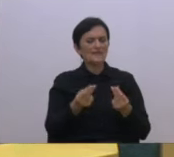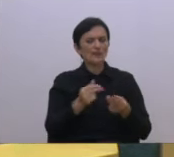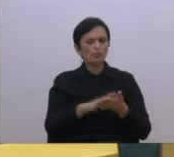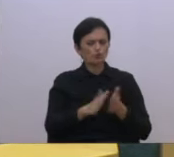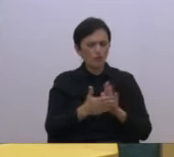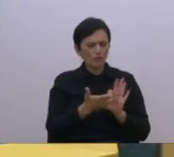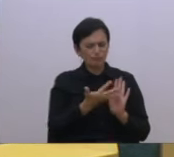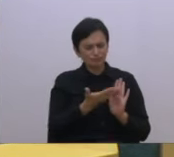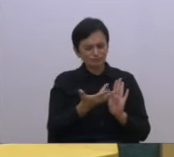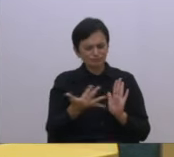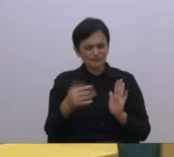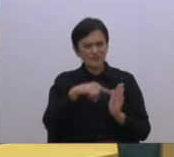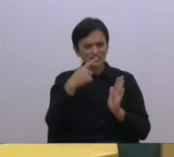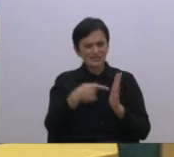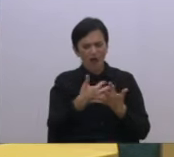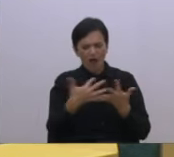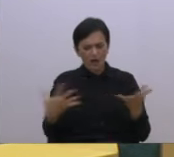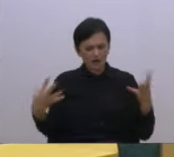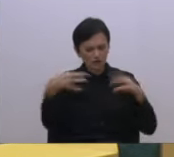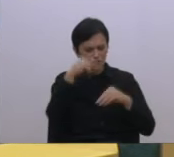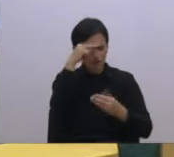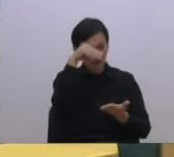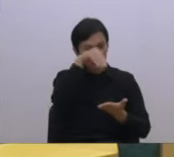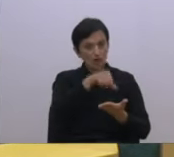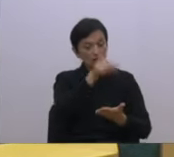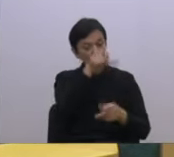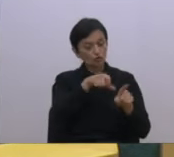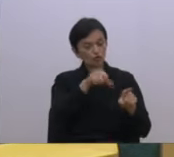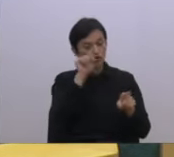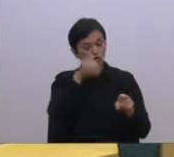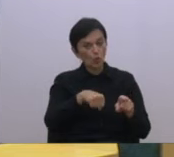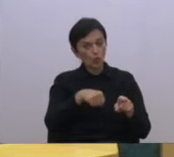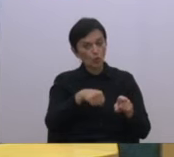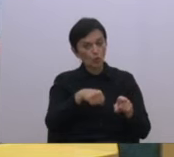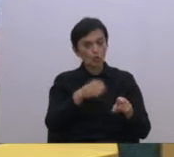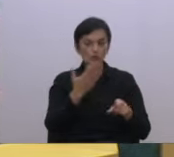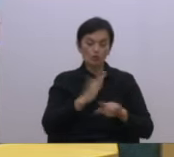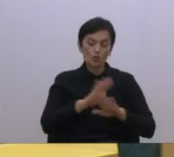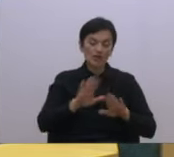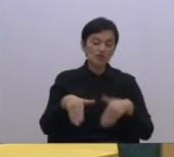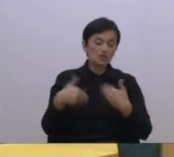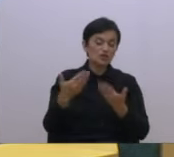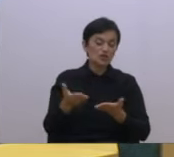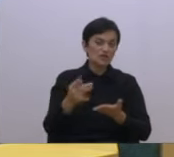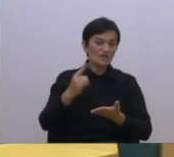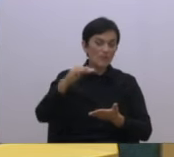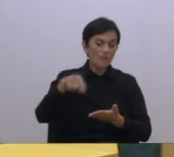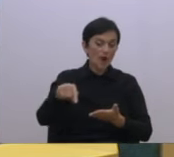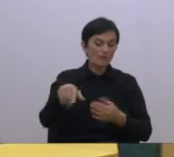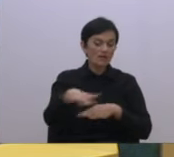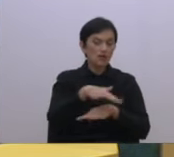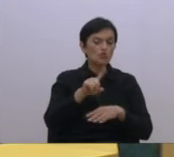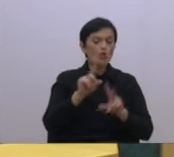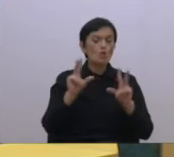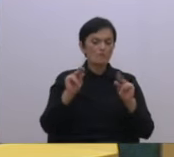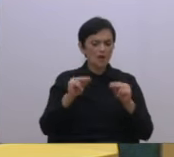მდგომარეობა, სხვა საკითხების შესწავლა ხდება, რამდენად შეუძლია მას ამ ბავშვს შესთავაზოს ის გარემო, რომ ის ბედნიერ